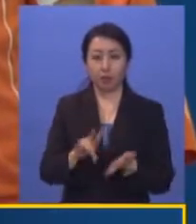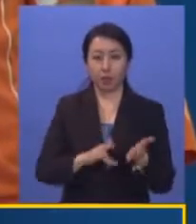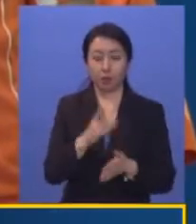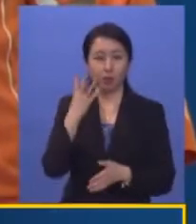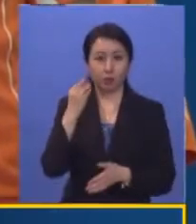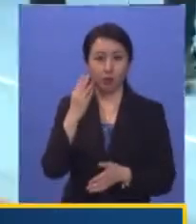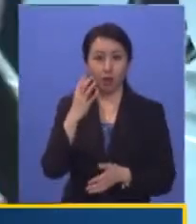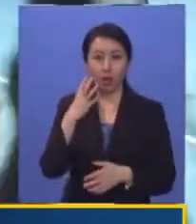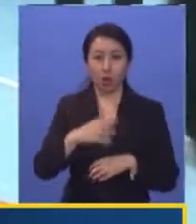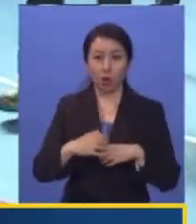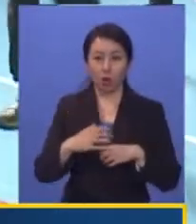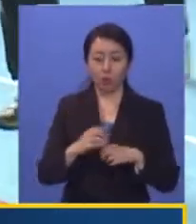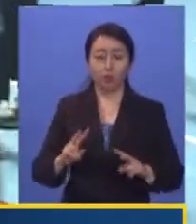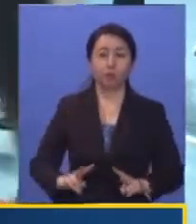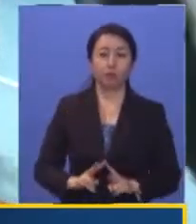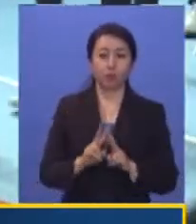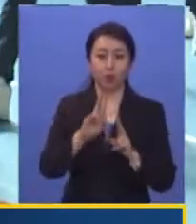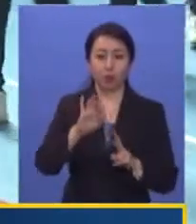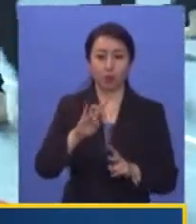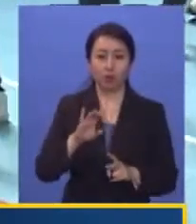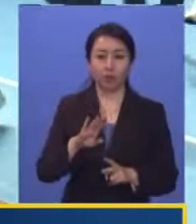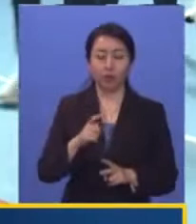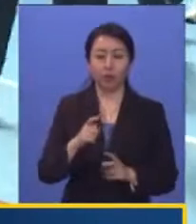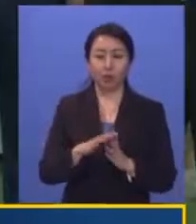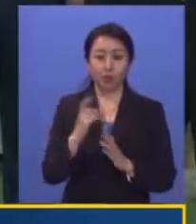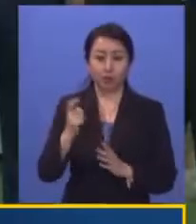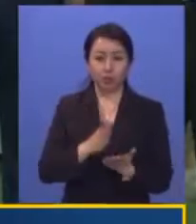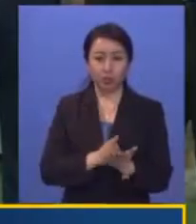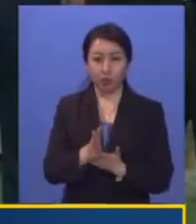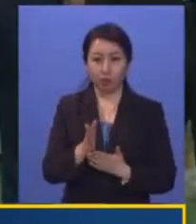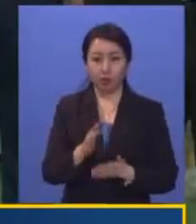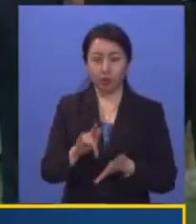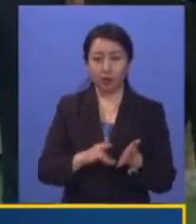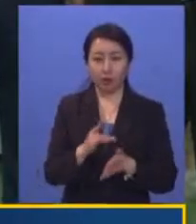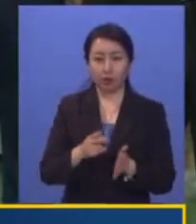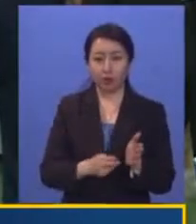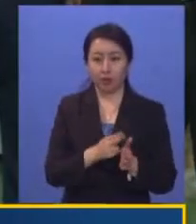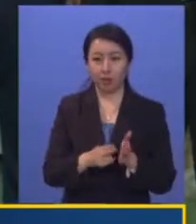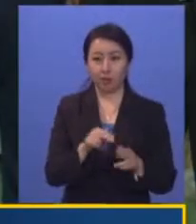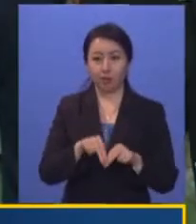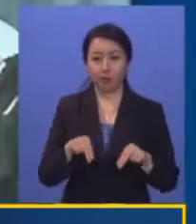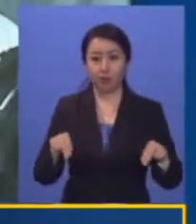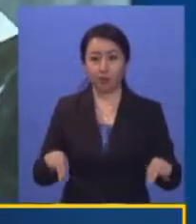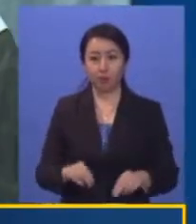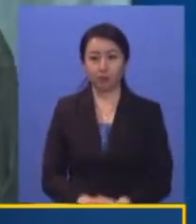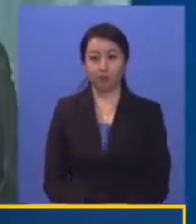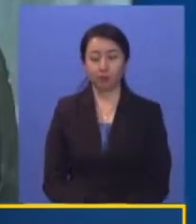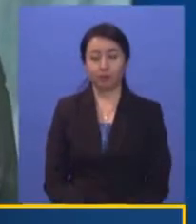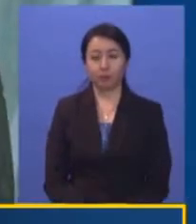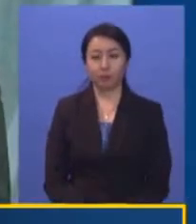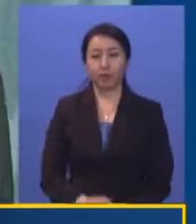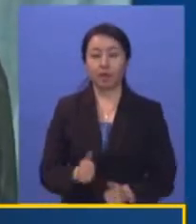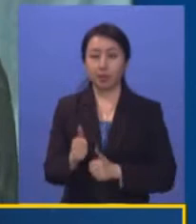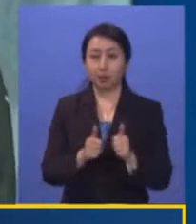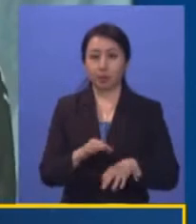городов Алматы, Кокшетау, Нур-Султан, Уральск, Тарас, химико-биологического направления городов Караганды и Петропавловска. Спартакиада проходит